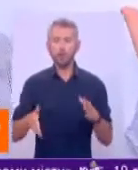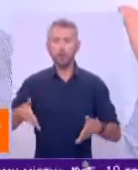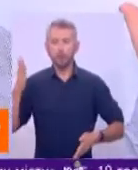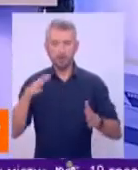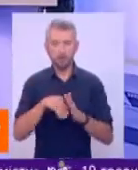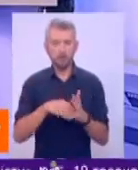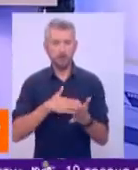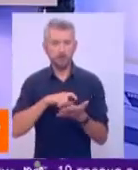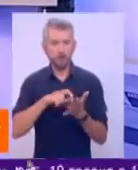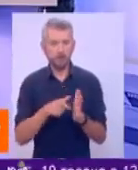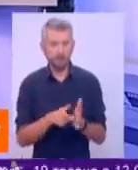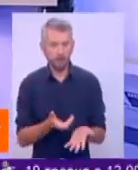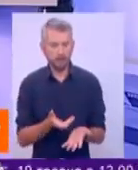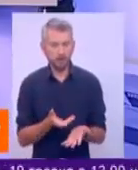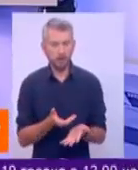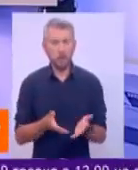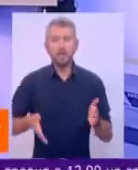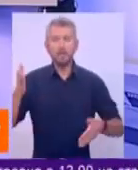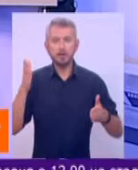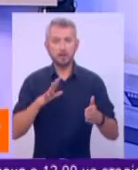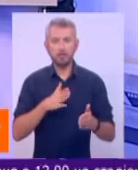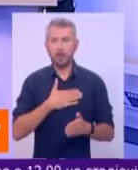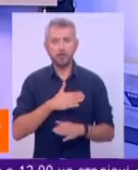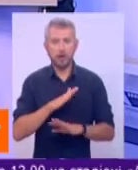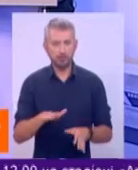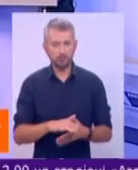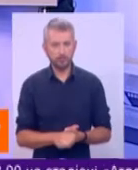нашей квартире. Стенки были не наши.